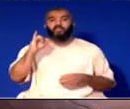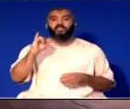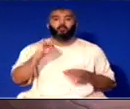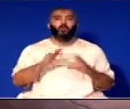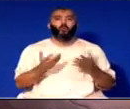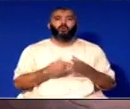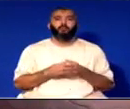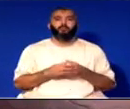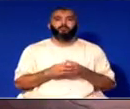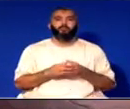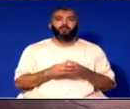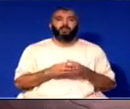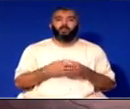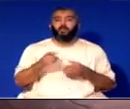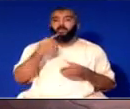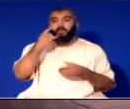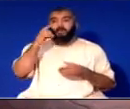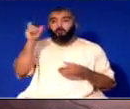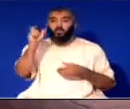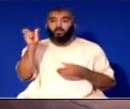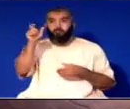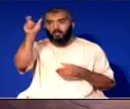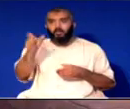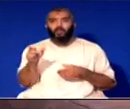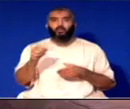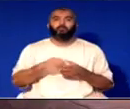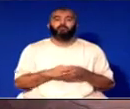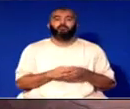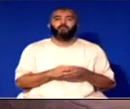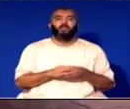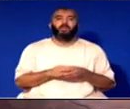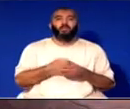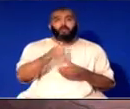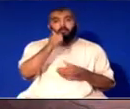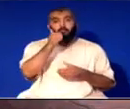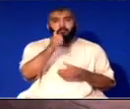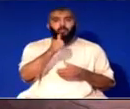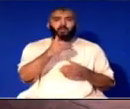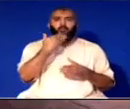من حسن إسلام المرء، أي من كمال الإيمان، من كمال الإسلام،